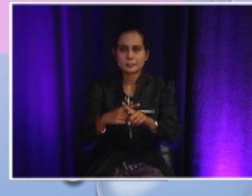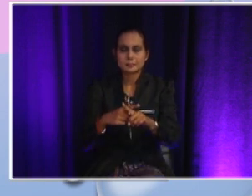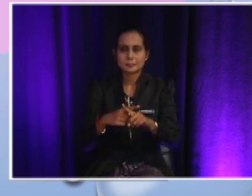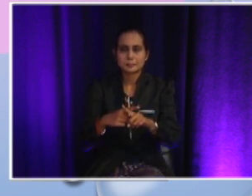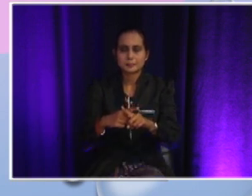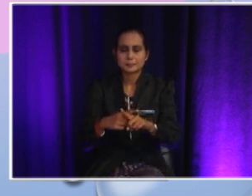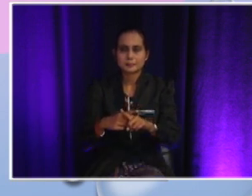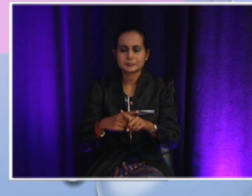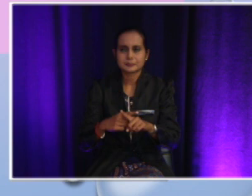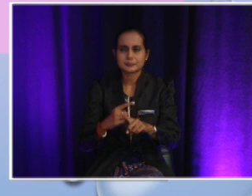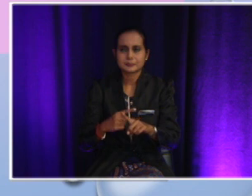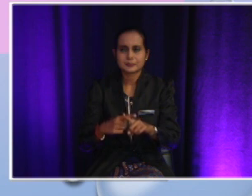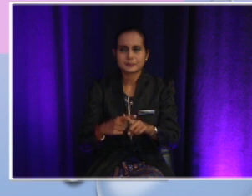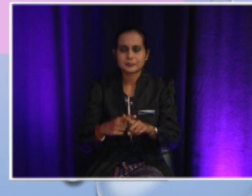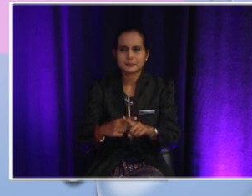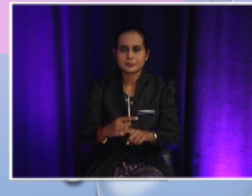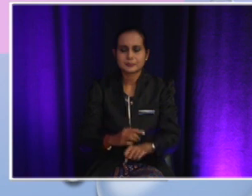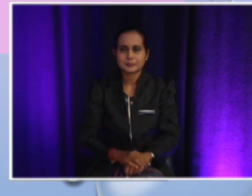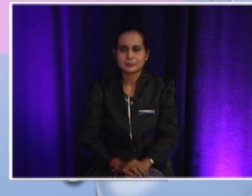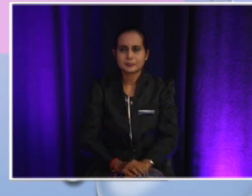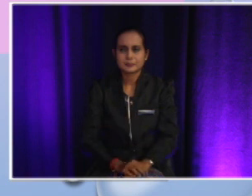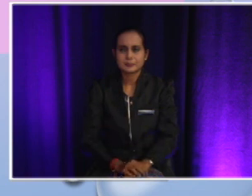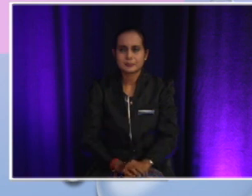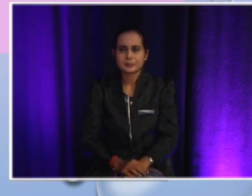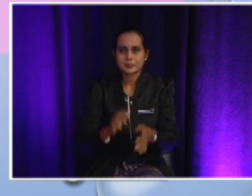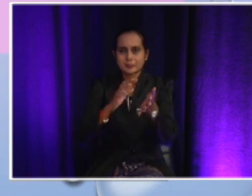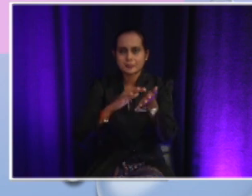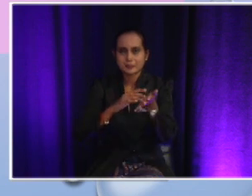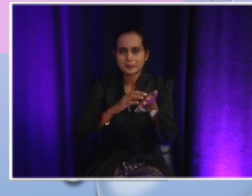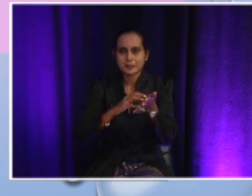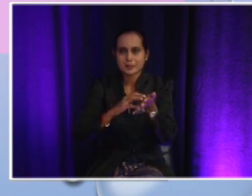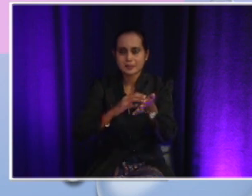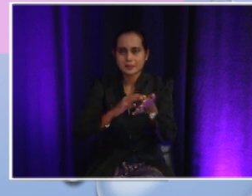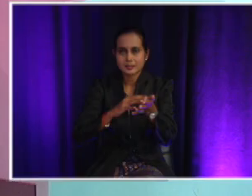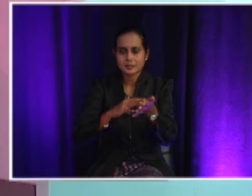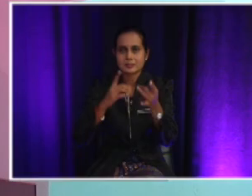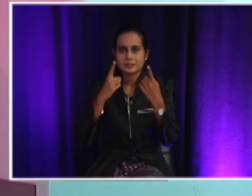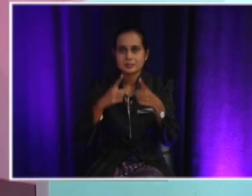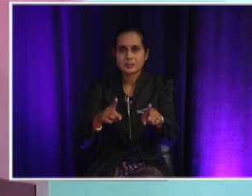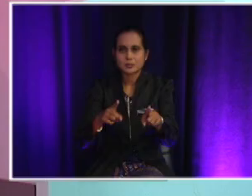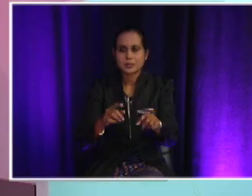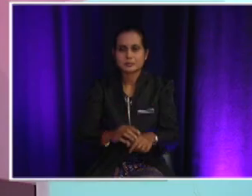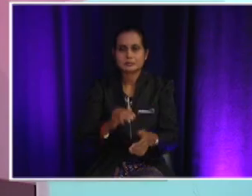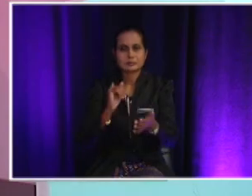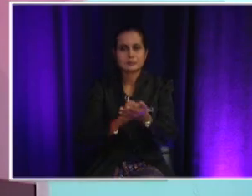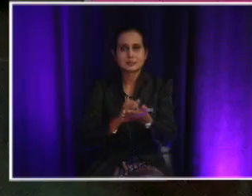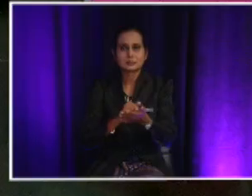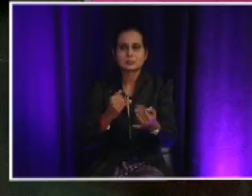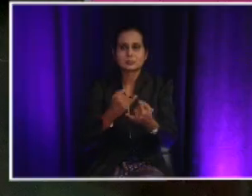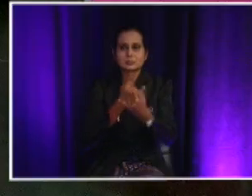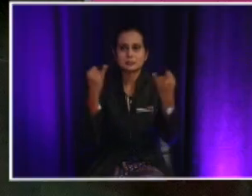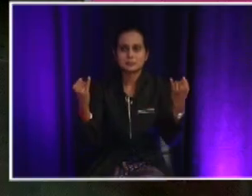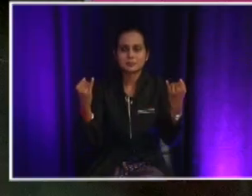Sini ni mikro, ni kilo. Okey, kita tekan saja kalkulator, dapatlah jawapan. Itulah dia penerangan